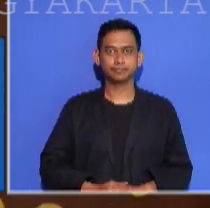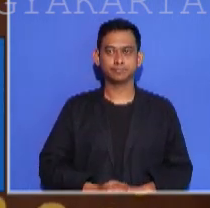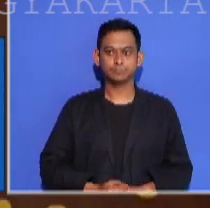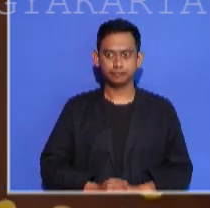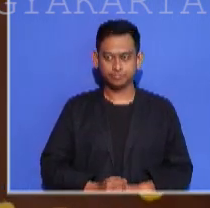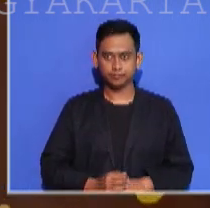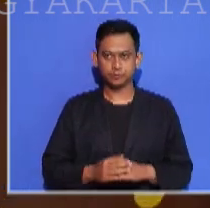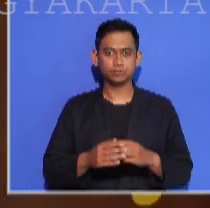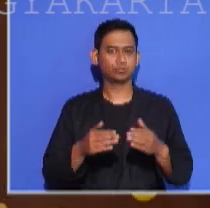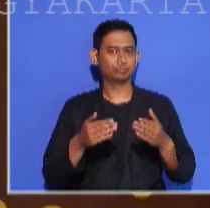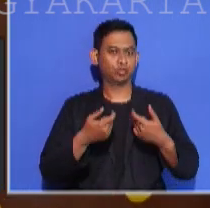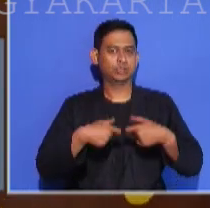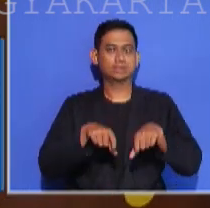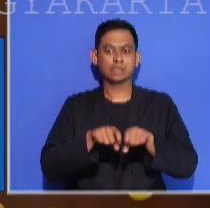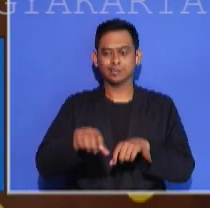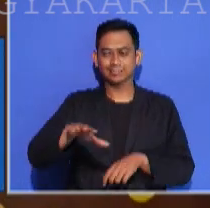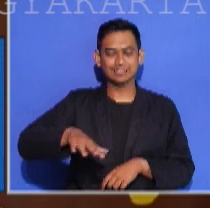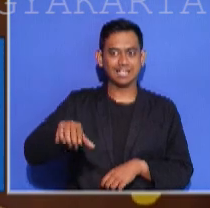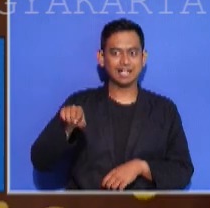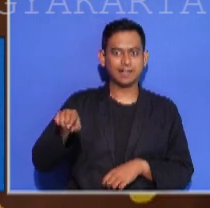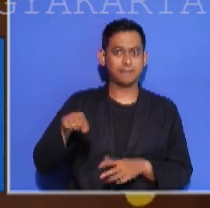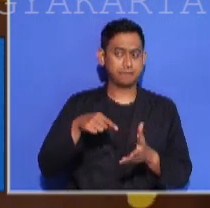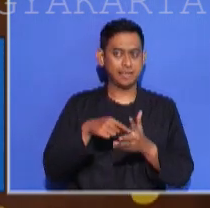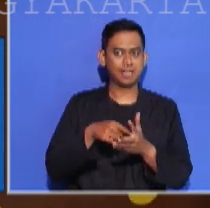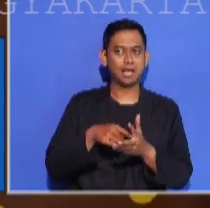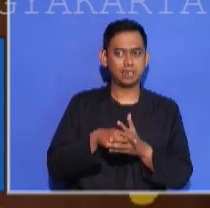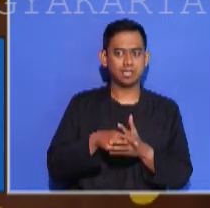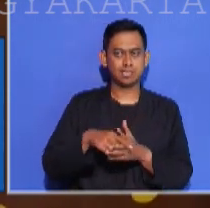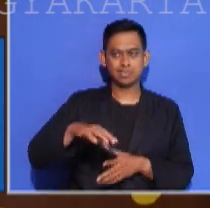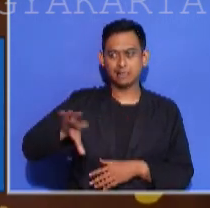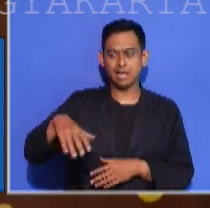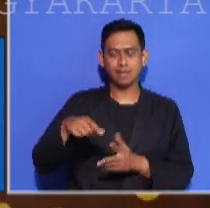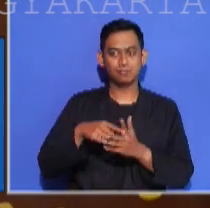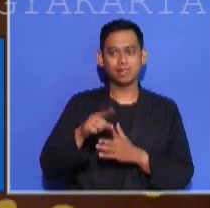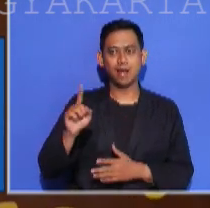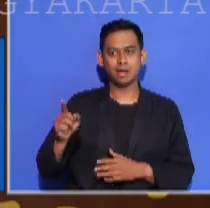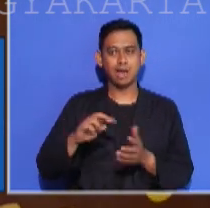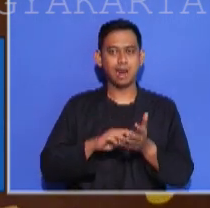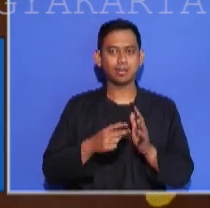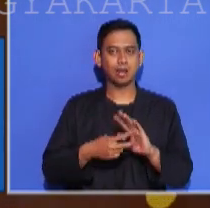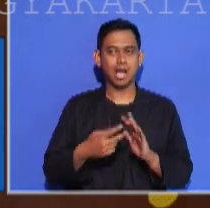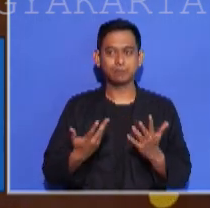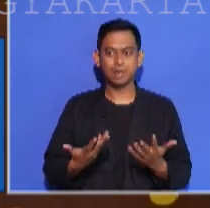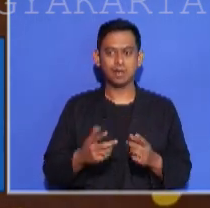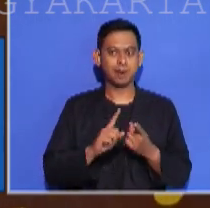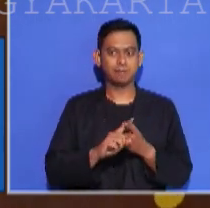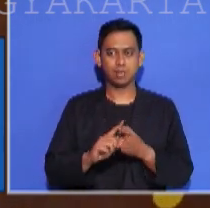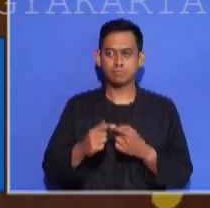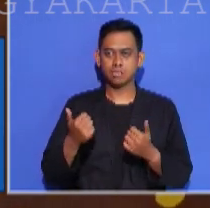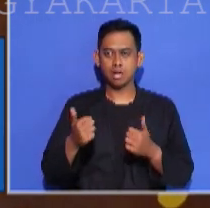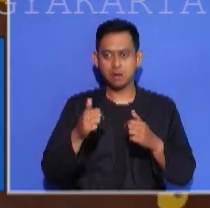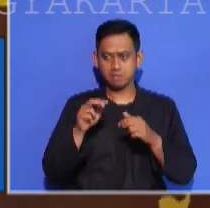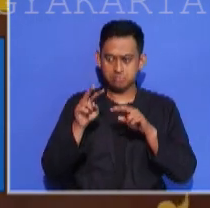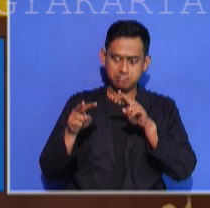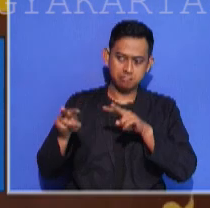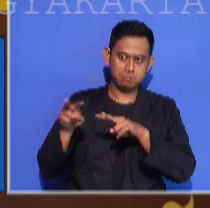relate dengan kondisi saat ini. Ada pemilu, ada pilkada, sehingga teman-teman tidak hanya melihat dari satu